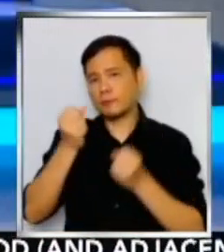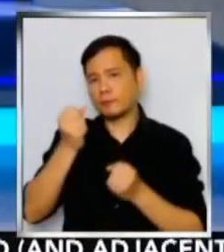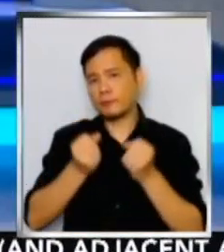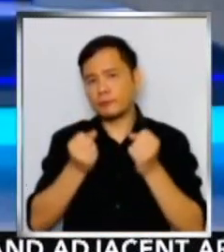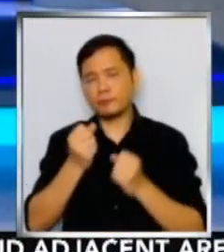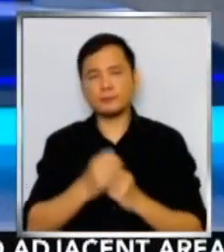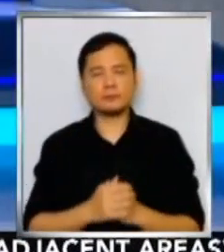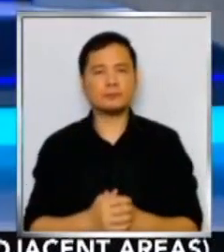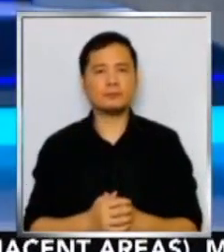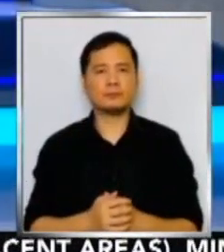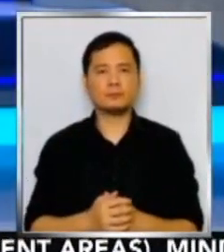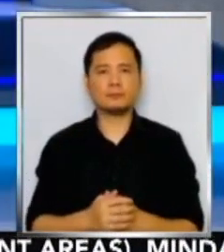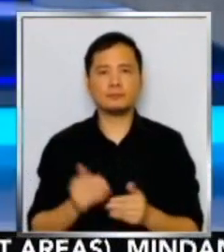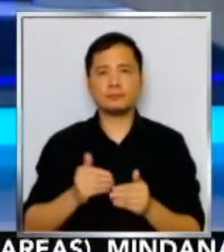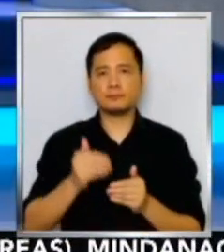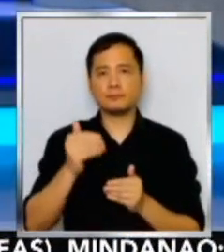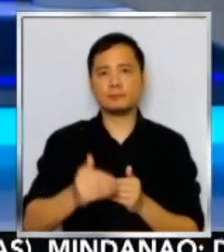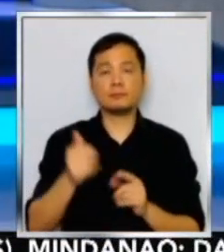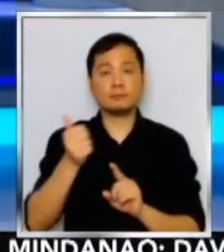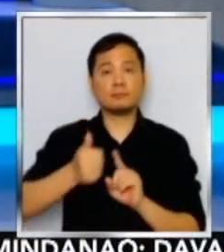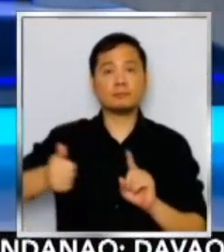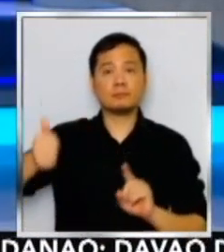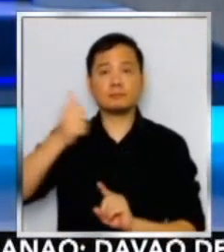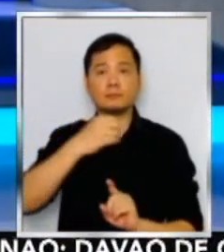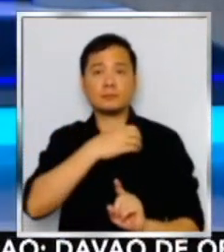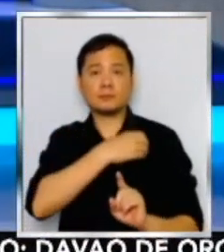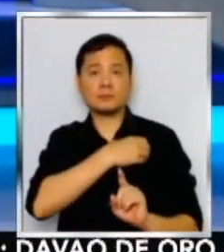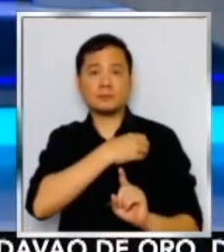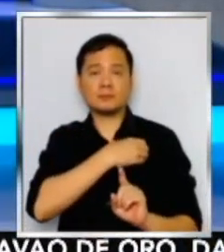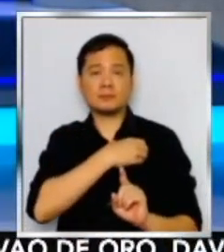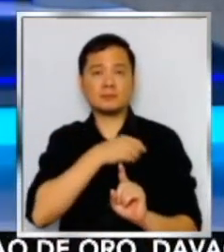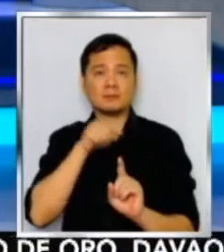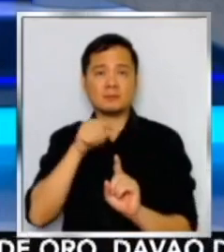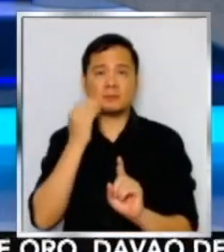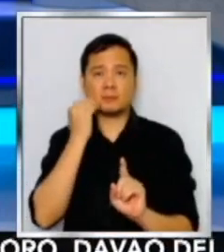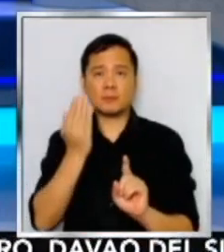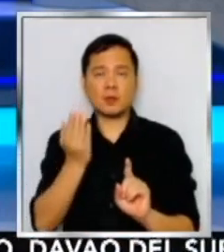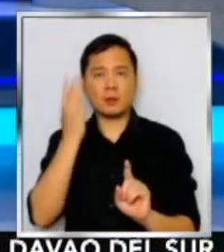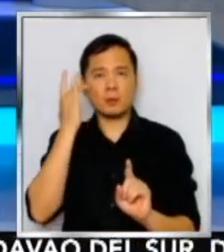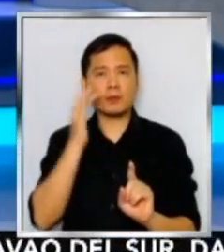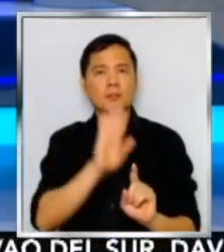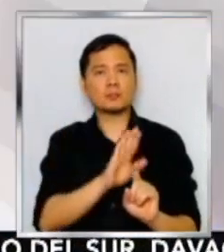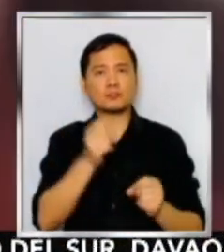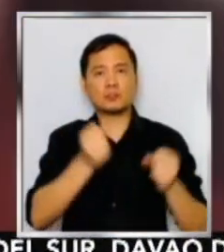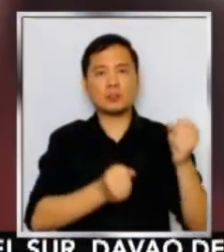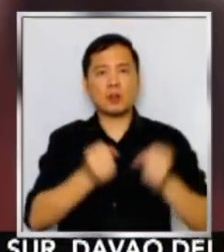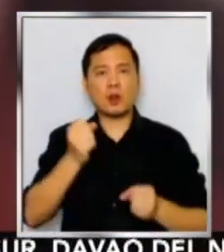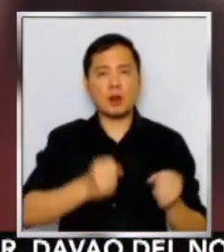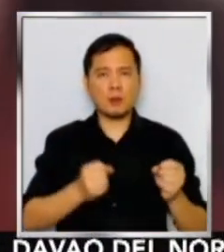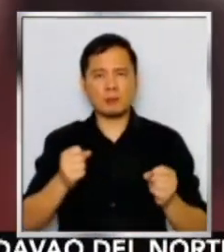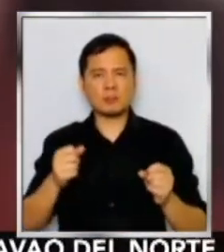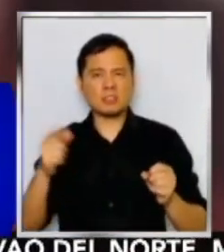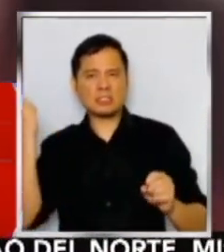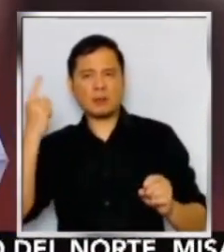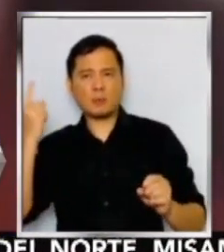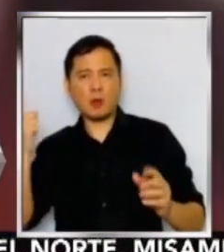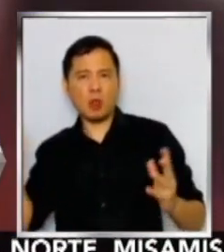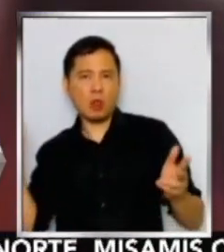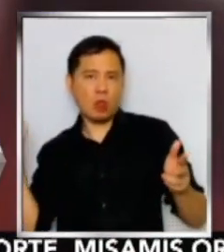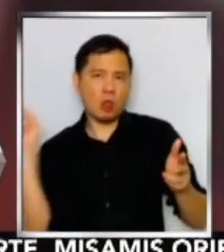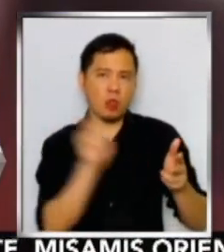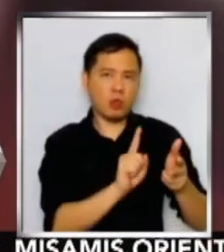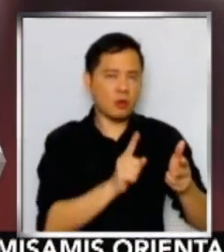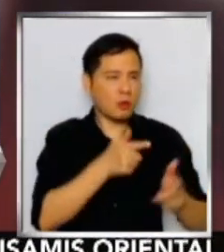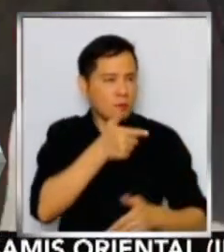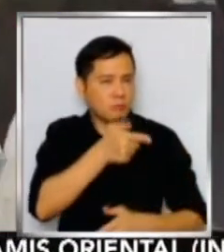Patay ang dating hepe ng Cotabato City Police matapos pagbabarilin sa kanyang sasakyan. Dead on arrival sa ospital si retired Colonel Rolin